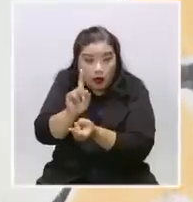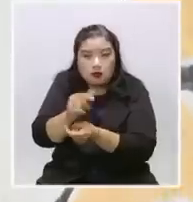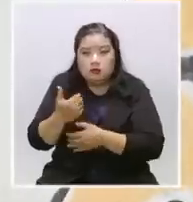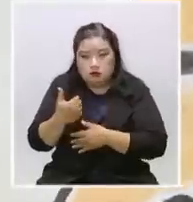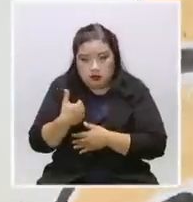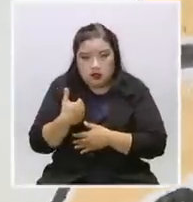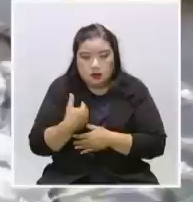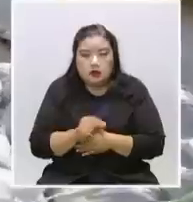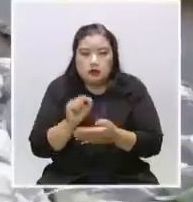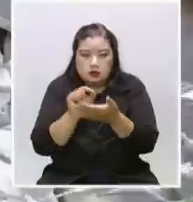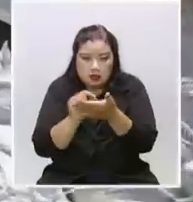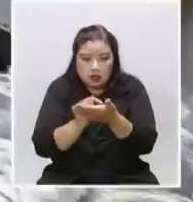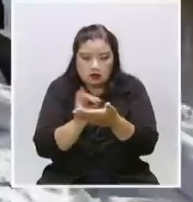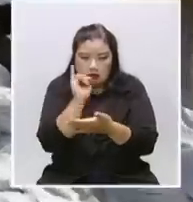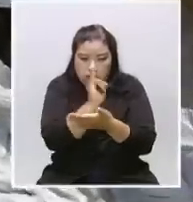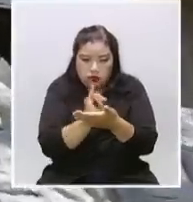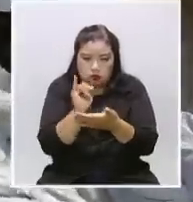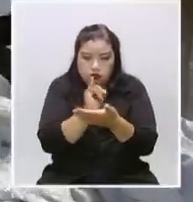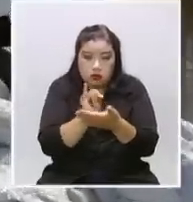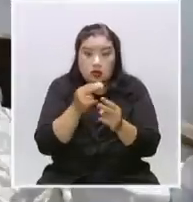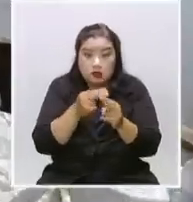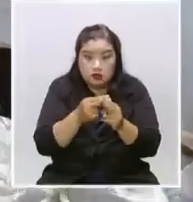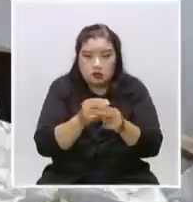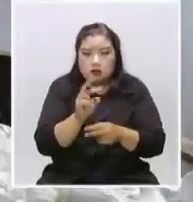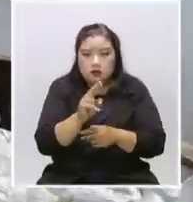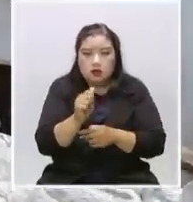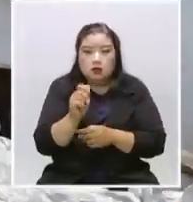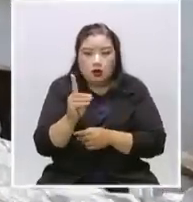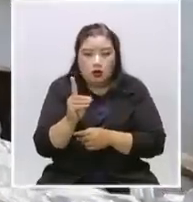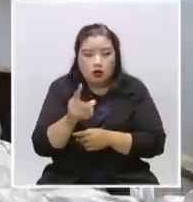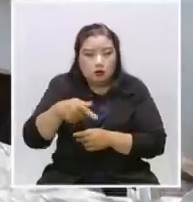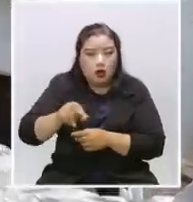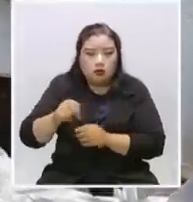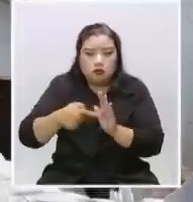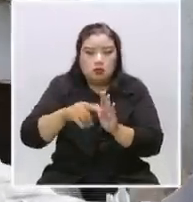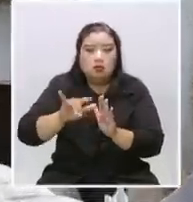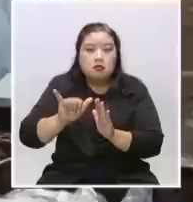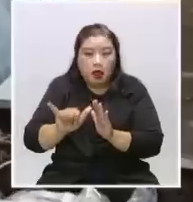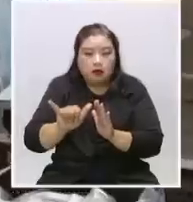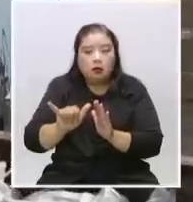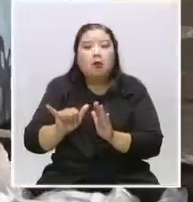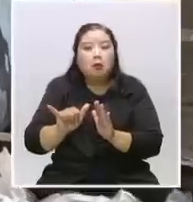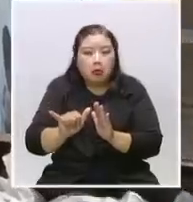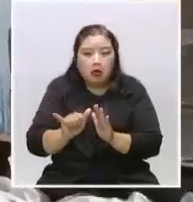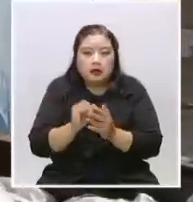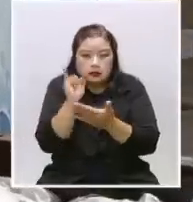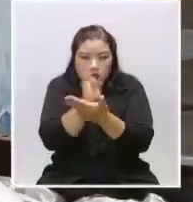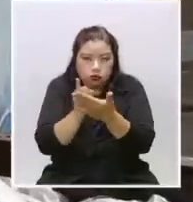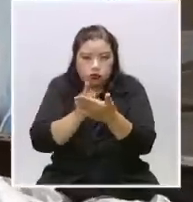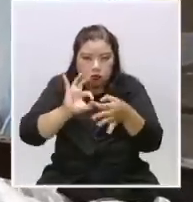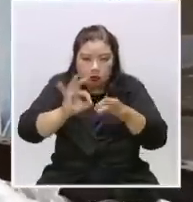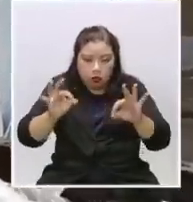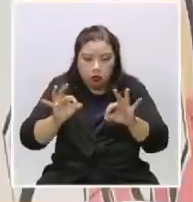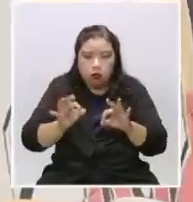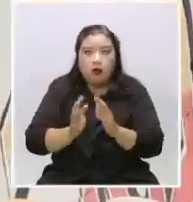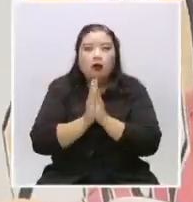เขียนยันและอักษรคำว่ารอดปลอดภัยนอกจากนี้ยังมีการเขียนระดับน้ำในแต่ละวันเอาไว้อย่างชัดเ